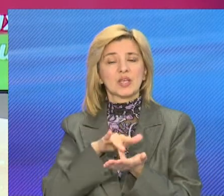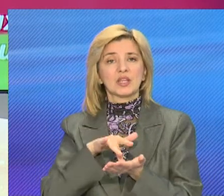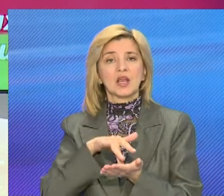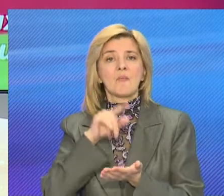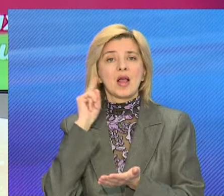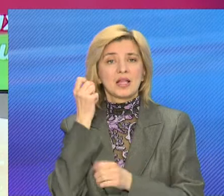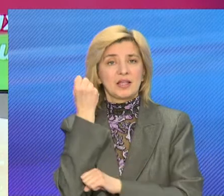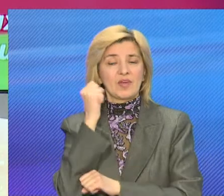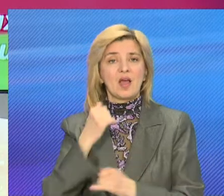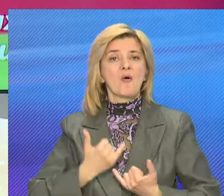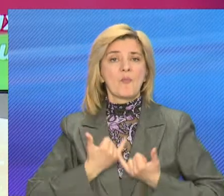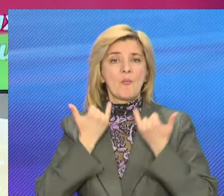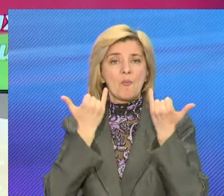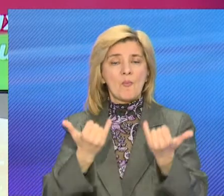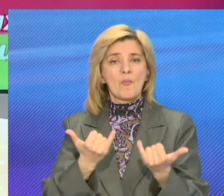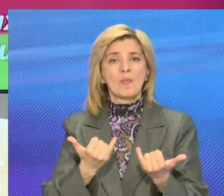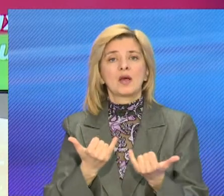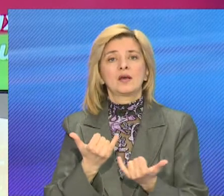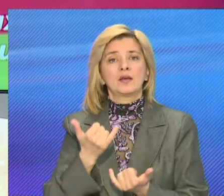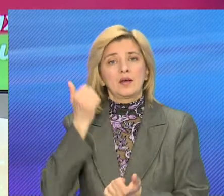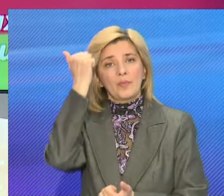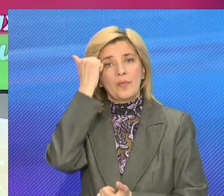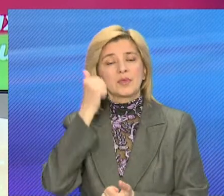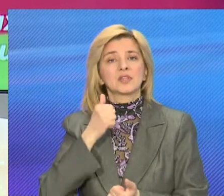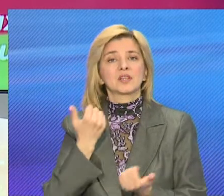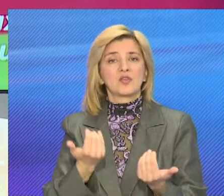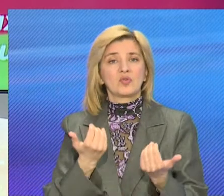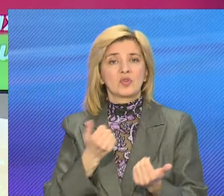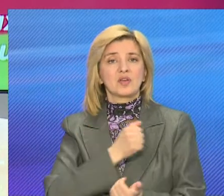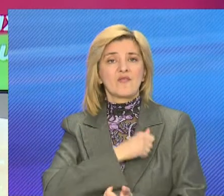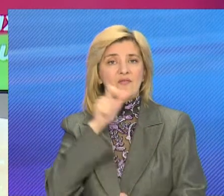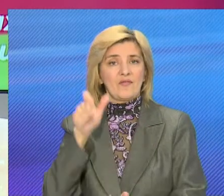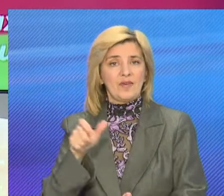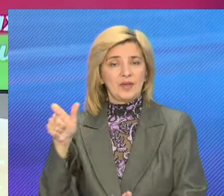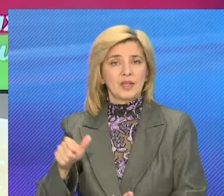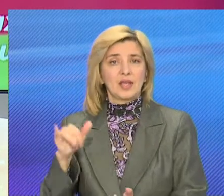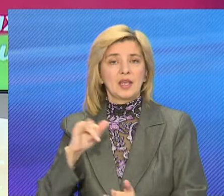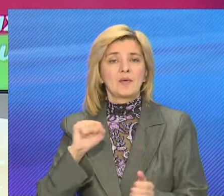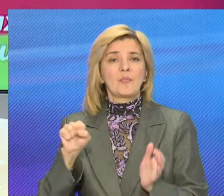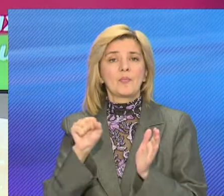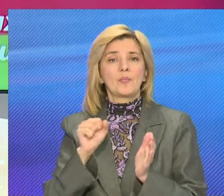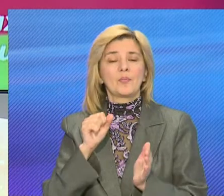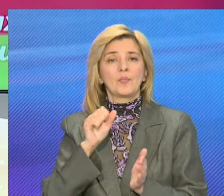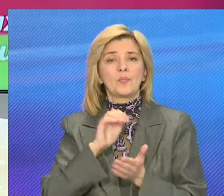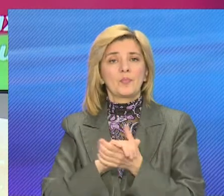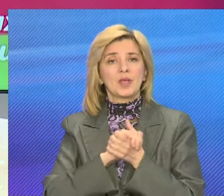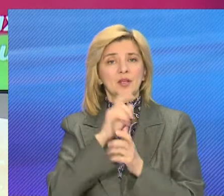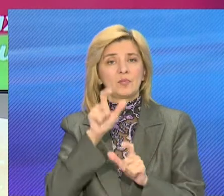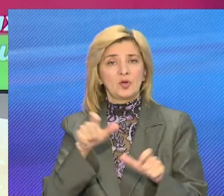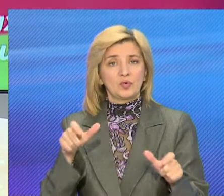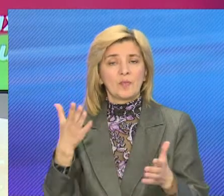сталі данінай павагі сённяшняга пакалення салдатам, афіцэрам і мірным жыхарам, якія загінулі ў гады Вялікайчыннай